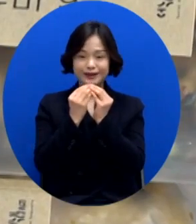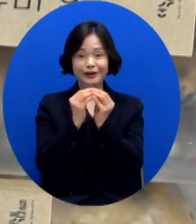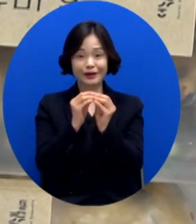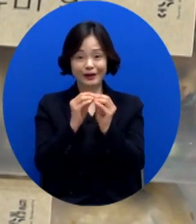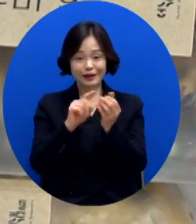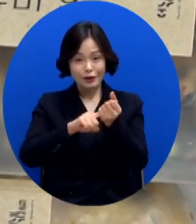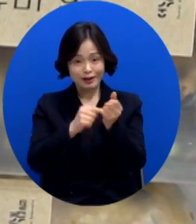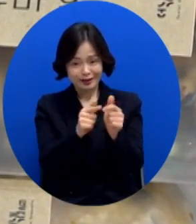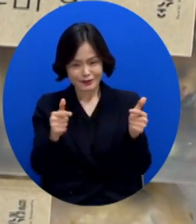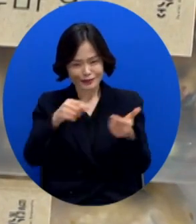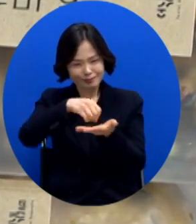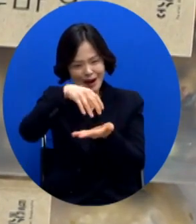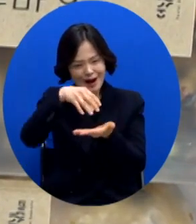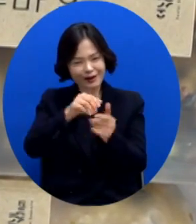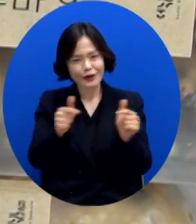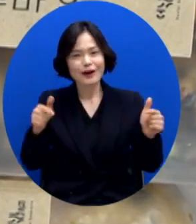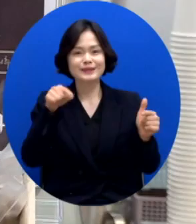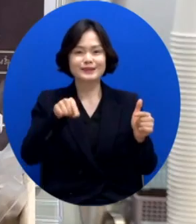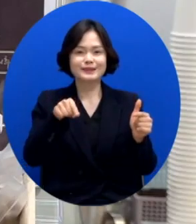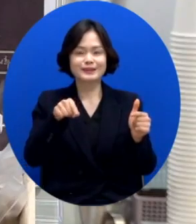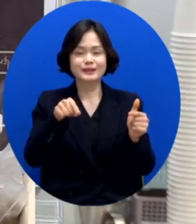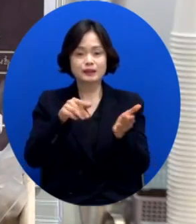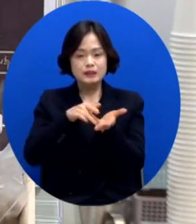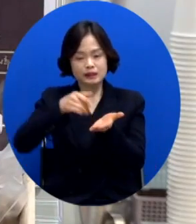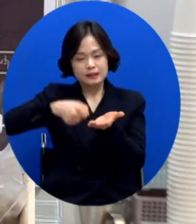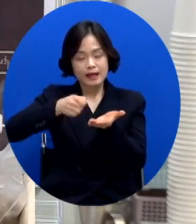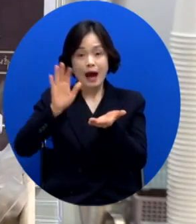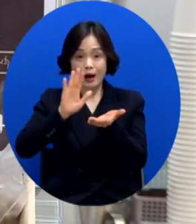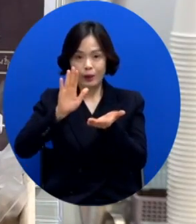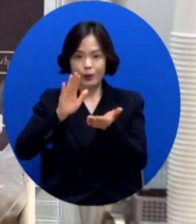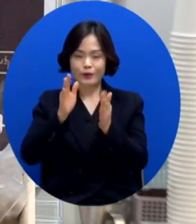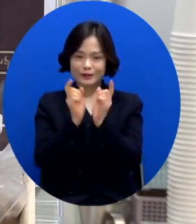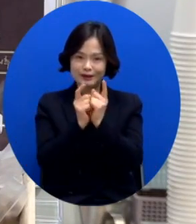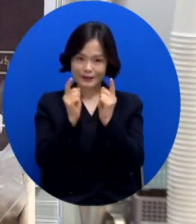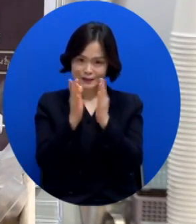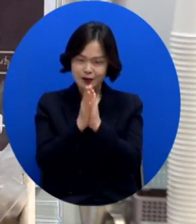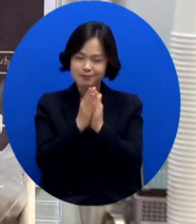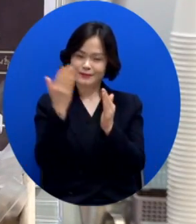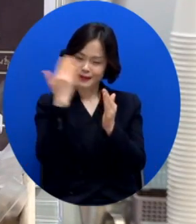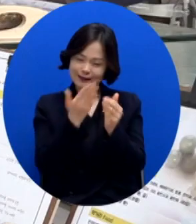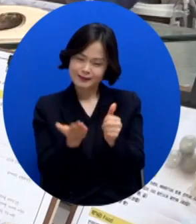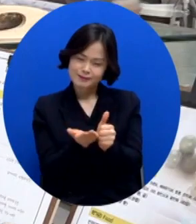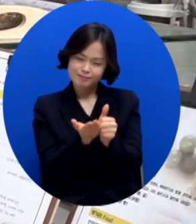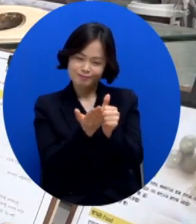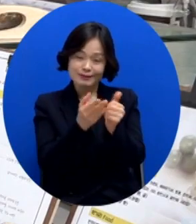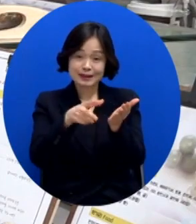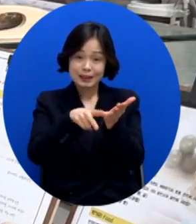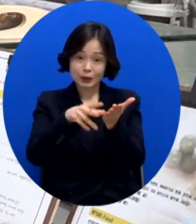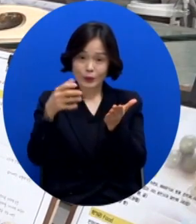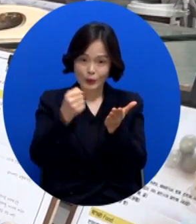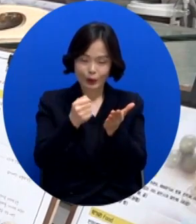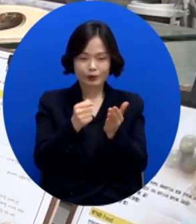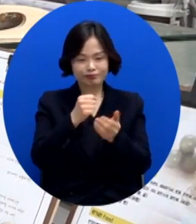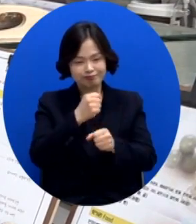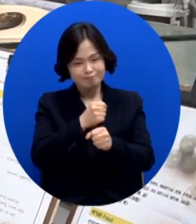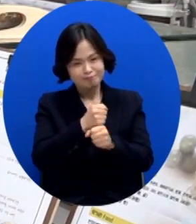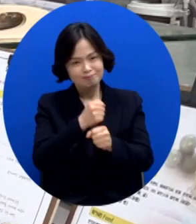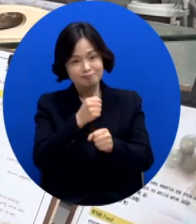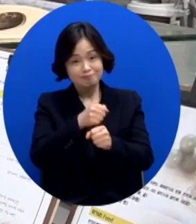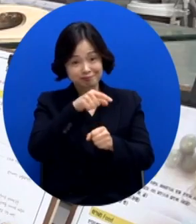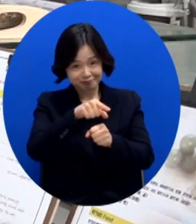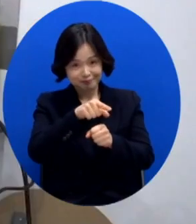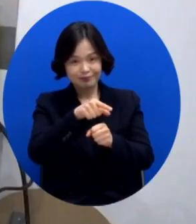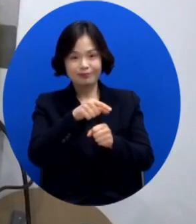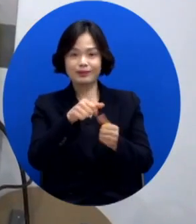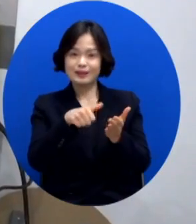견과류와 마들렌까지 친환경적 제품들로 구성돼 있습니다. 가게의 모든 제품은 농장에서